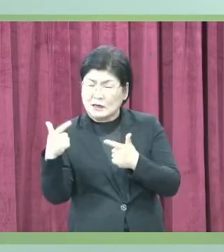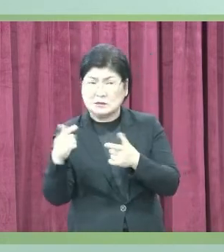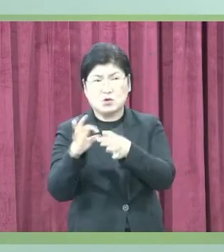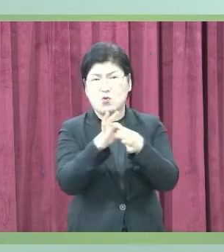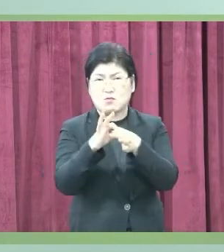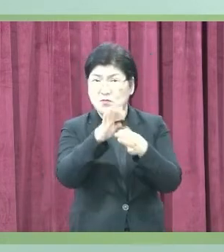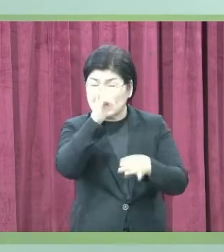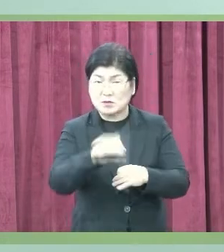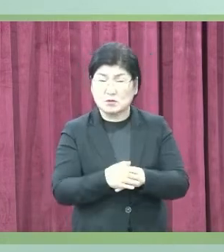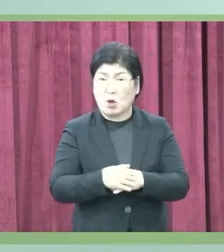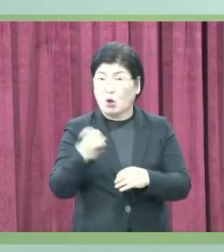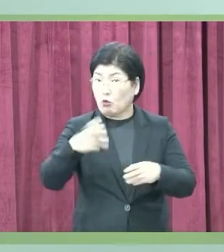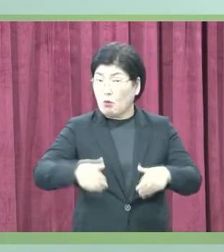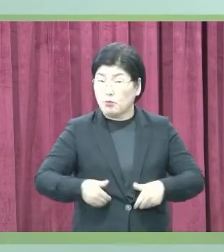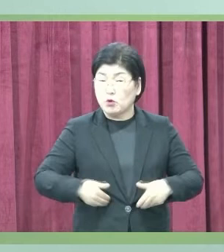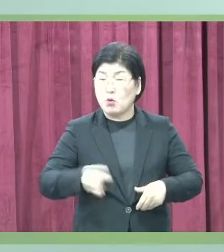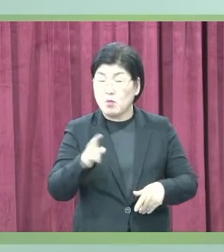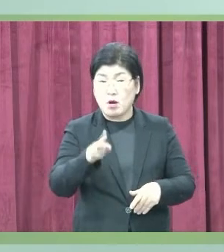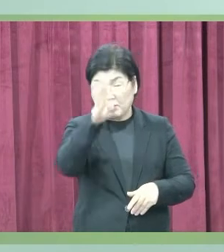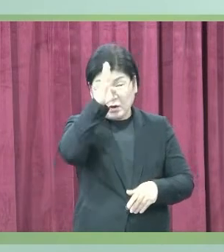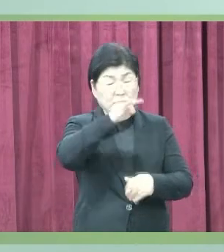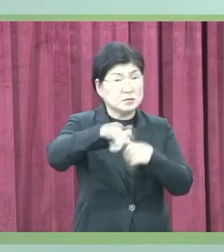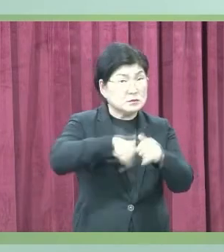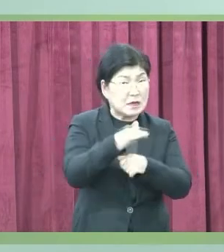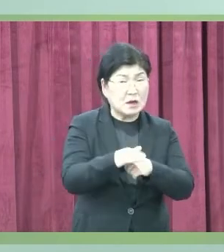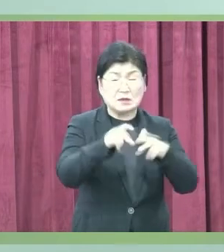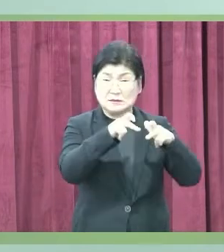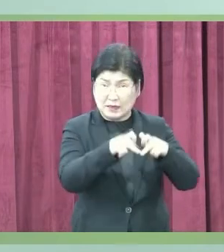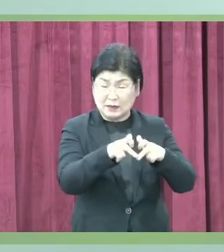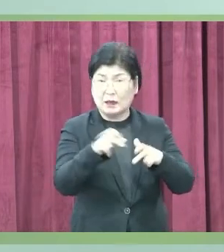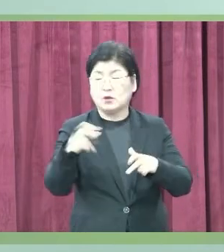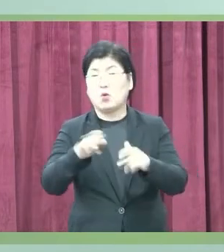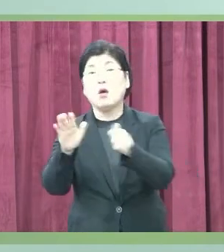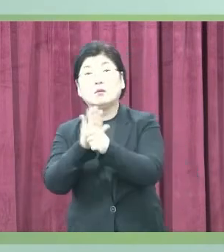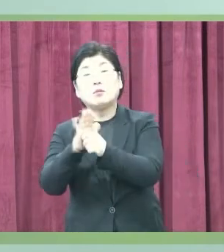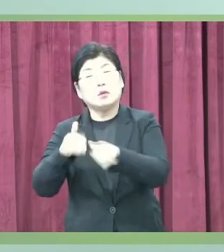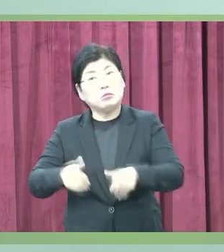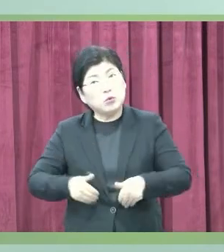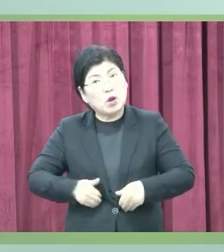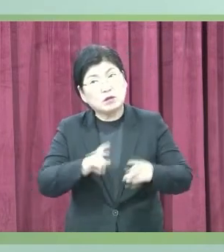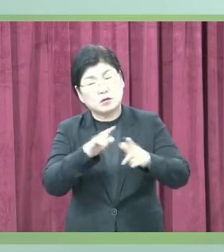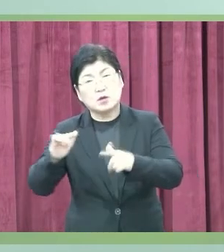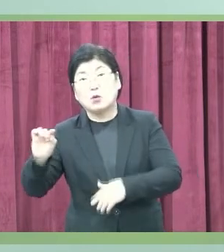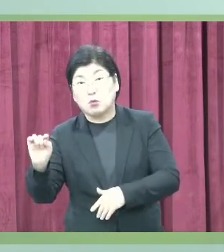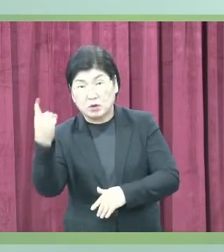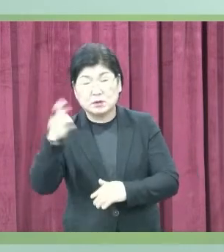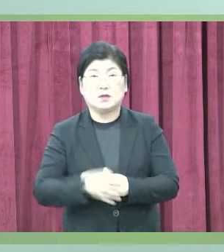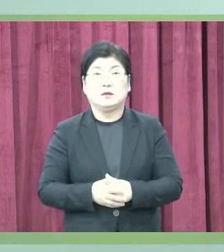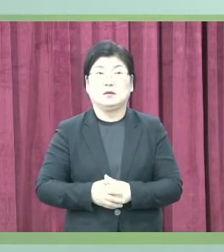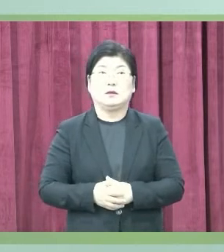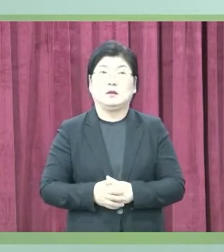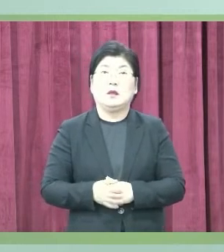해당됩니다. 필요 요인은 질병의 상태나 장애 상태 등 서비스를 필요로 하는 요인입니다.